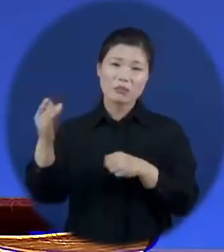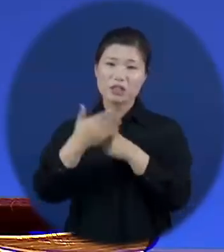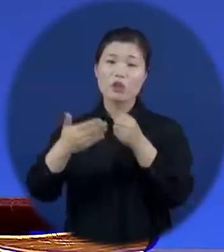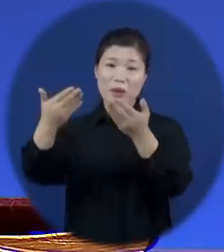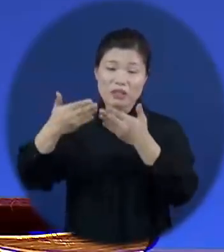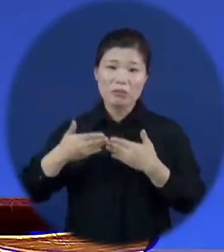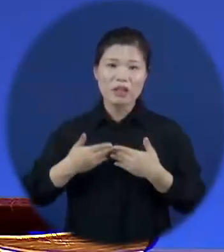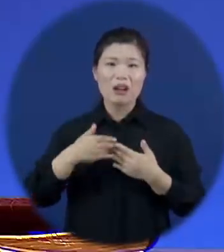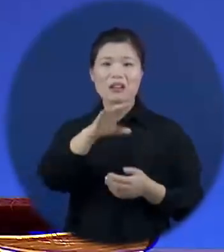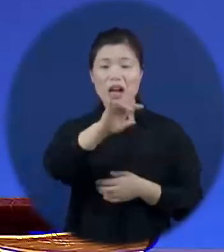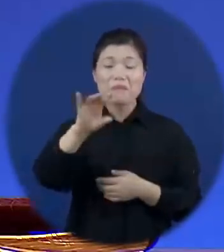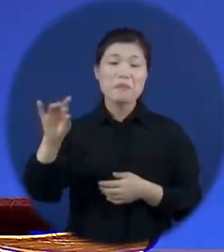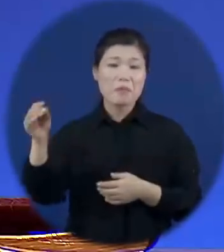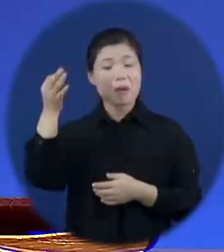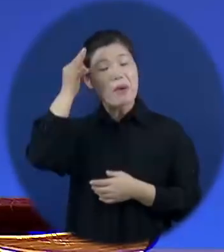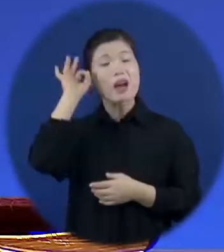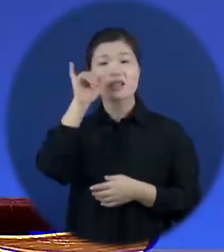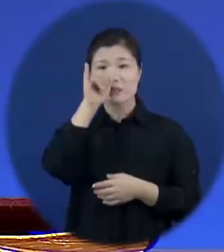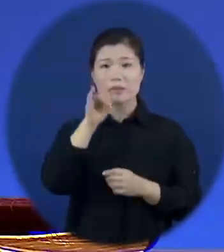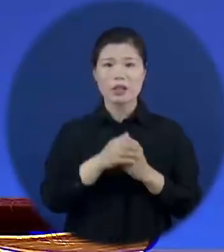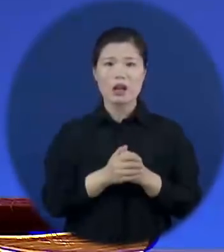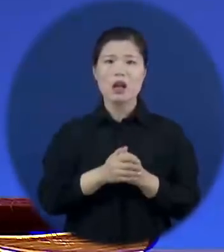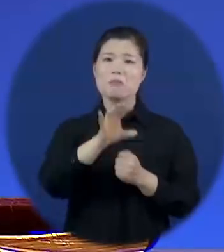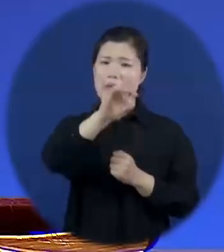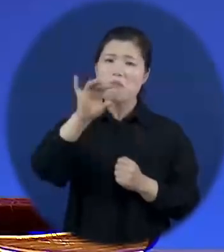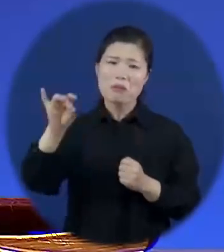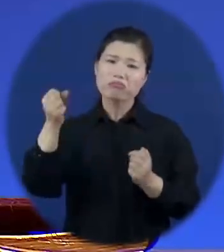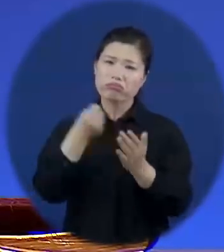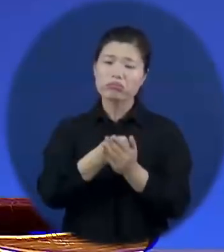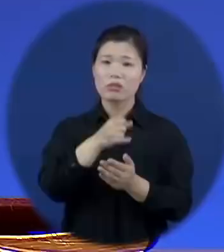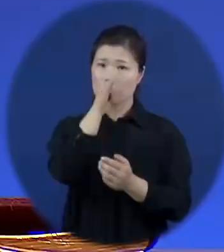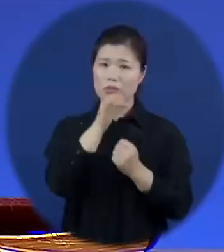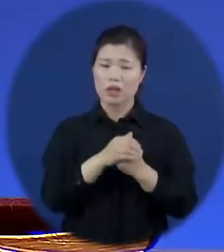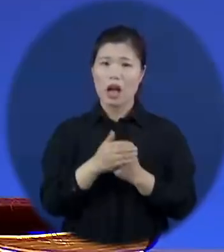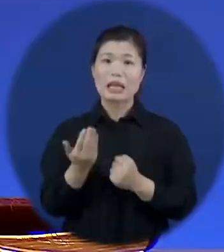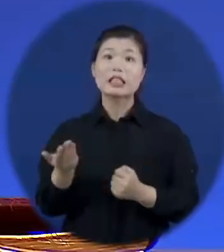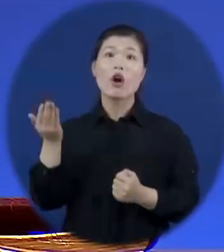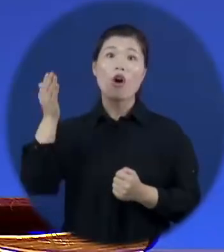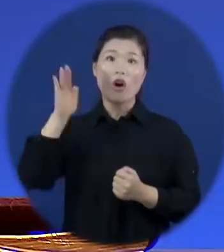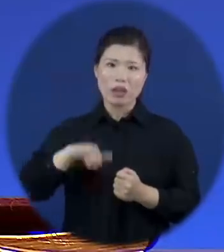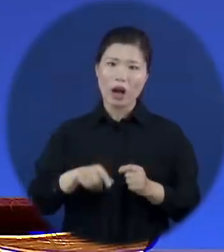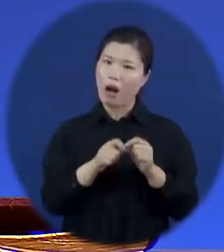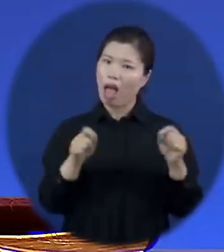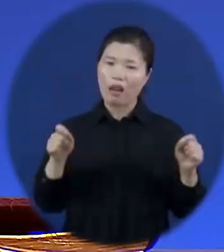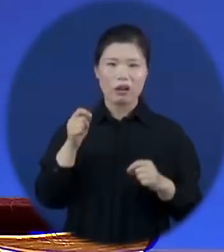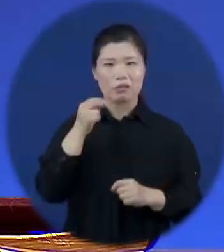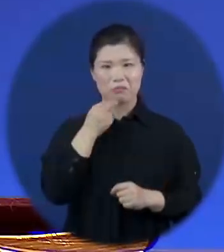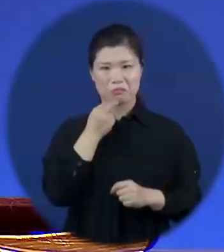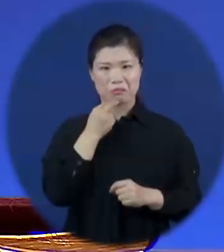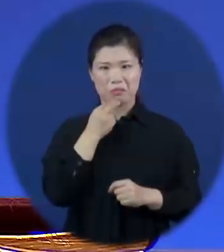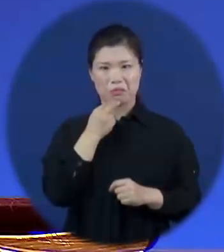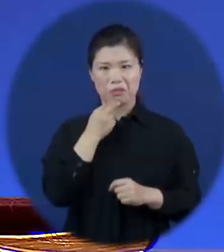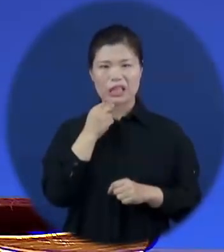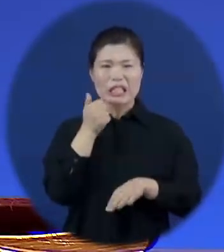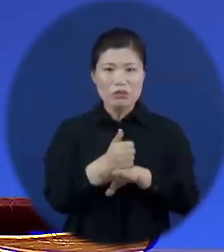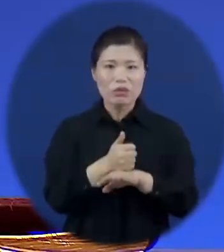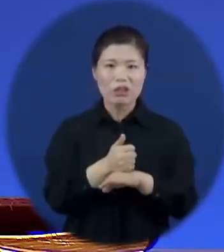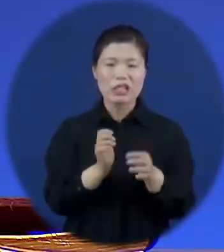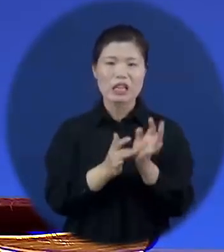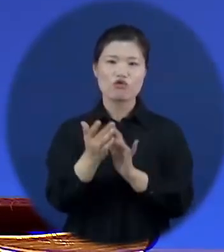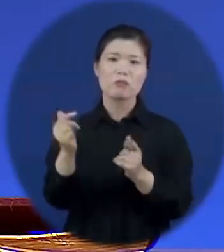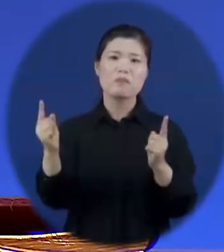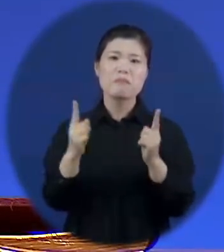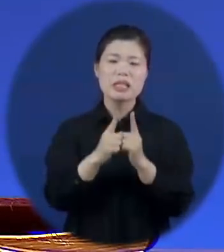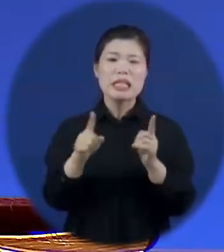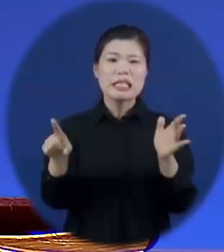받습니다. 종종 깨닫기도 합니다. 종종 결단도 합니다. 그러나 오래가지 못하고 궁극적으로